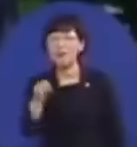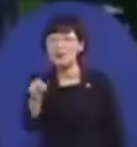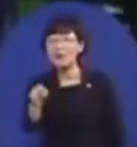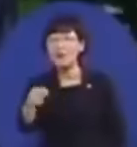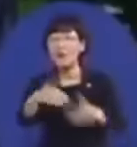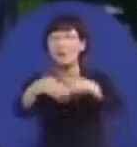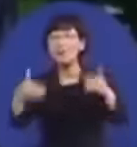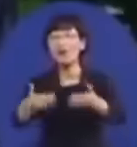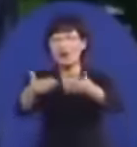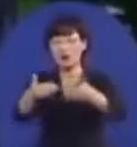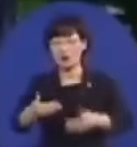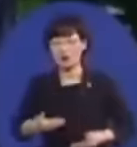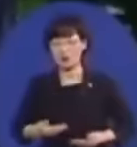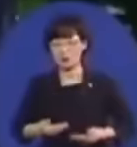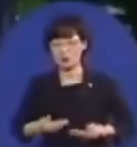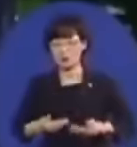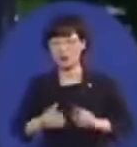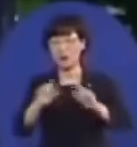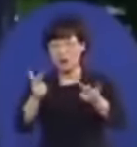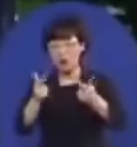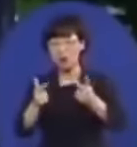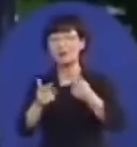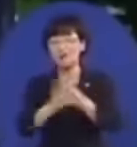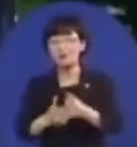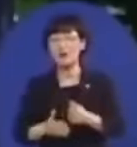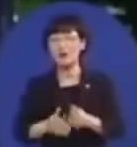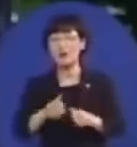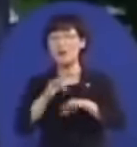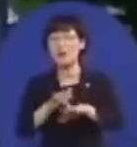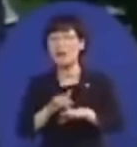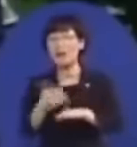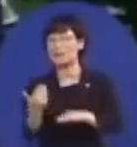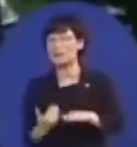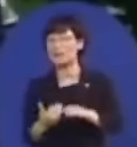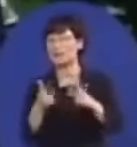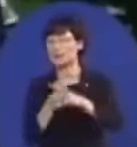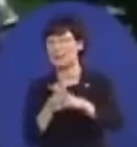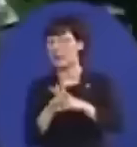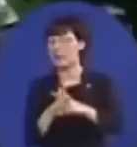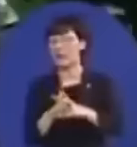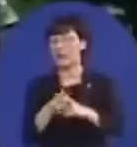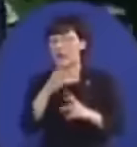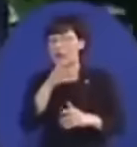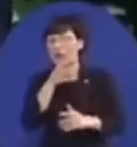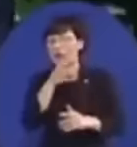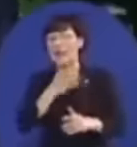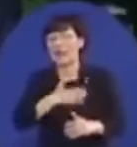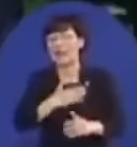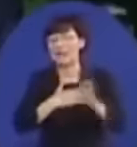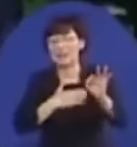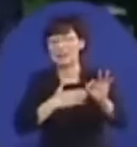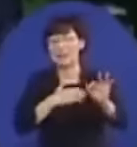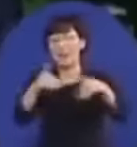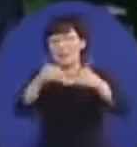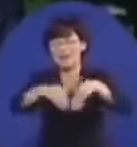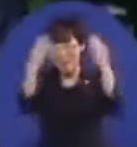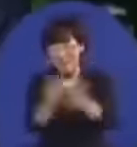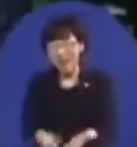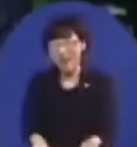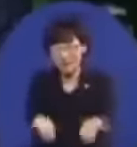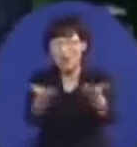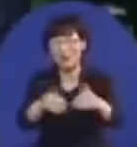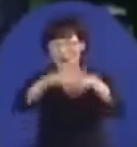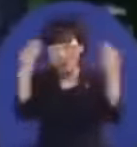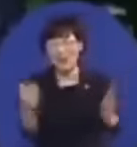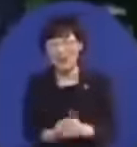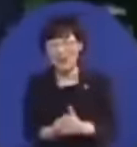내게 내놓았기 때문에 마귀가 미리 알고 안 오는 것이다. 그러면 10개 다 가지십시오. 방 10개를